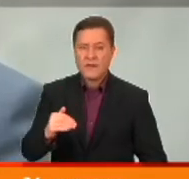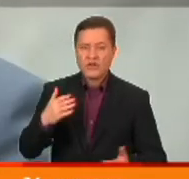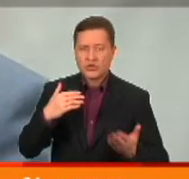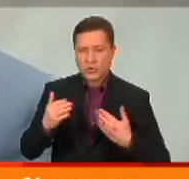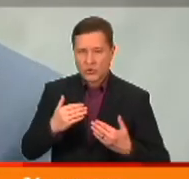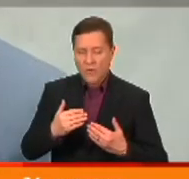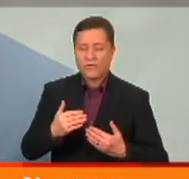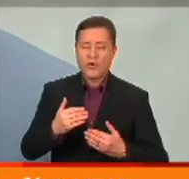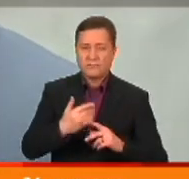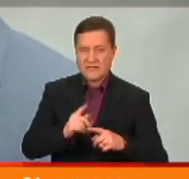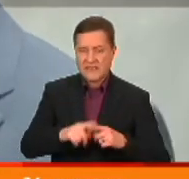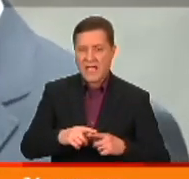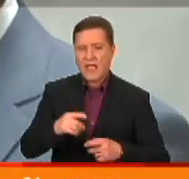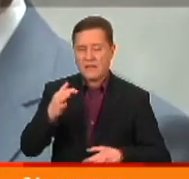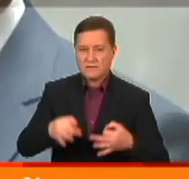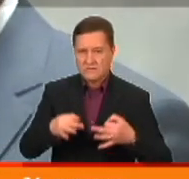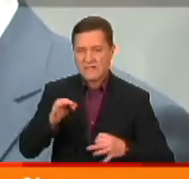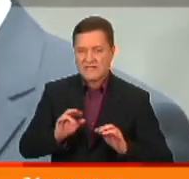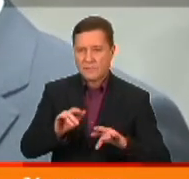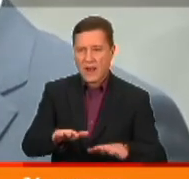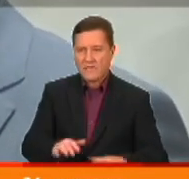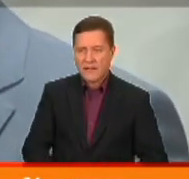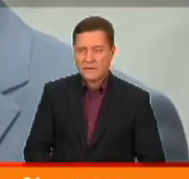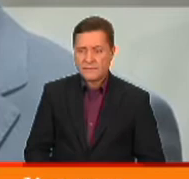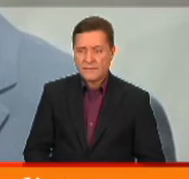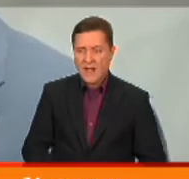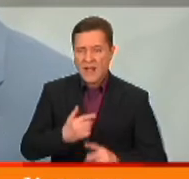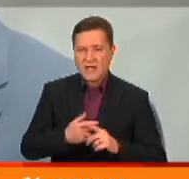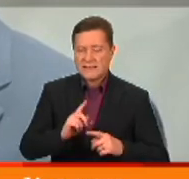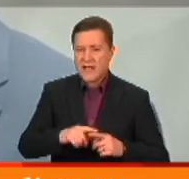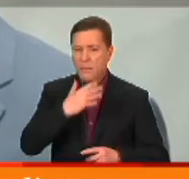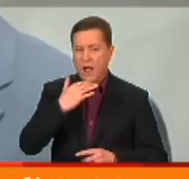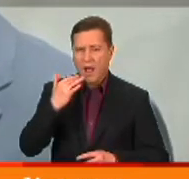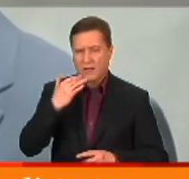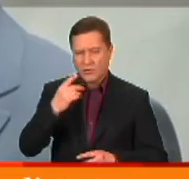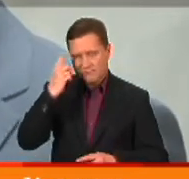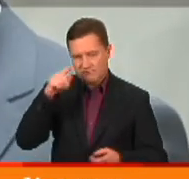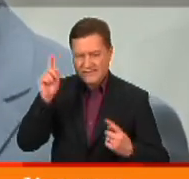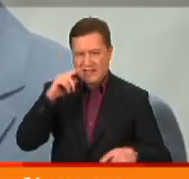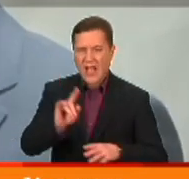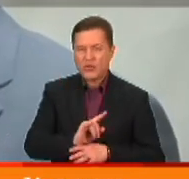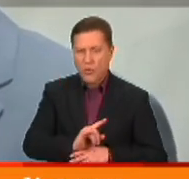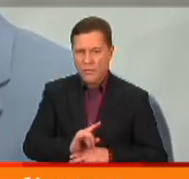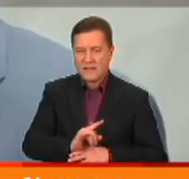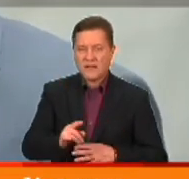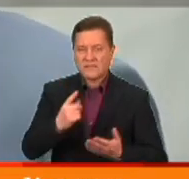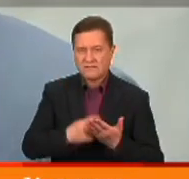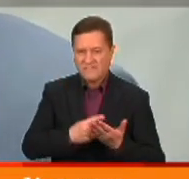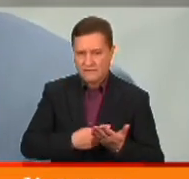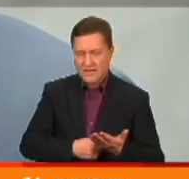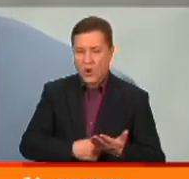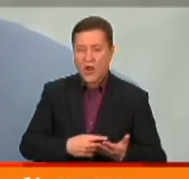клітки, які, ну, вони надумані. Я готовий з цього листа по кожному абзацу, по кожному пункту,